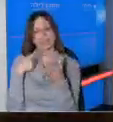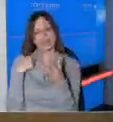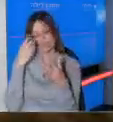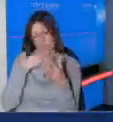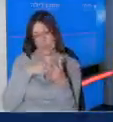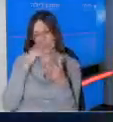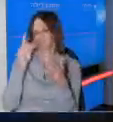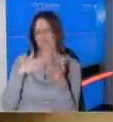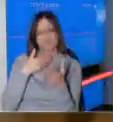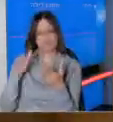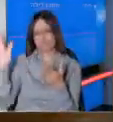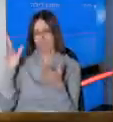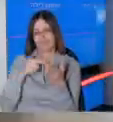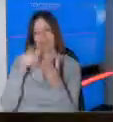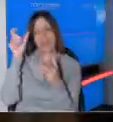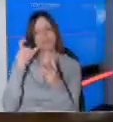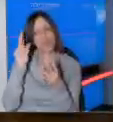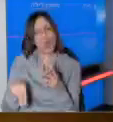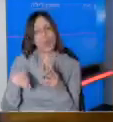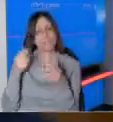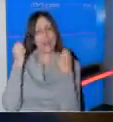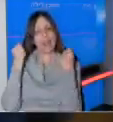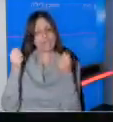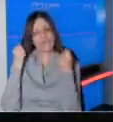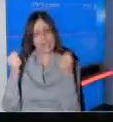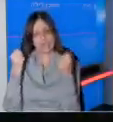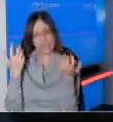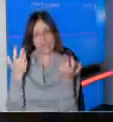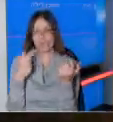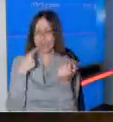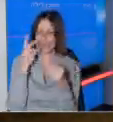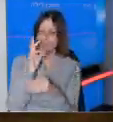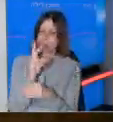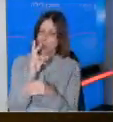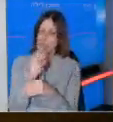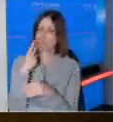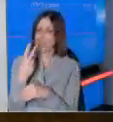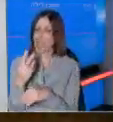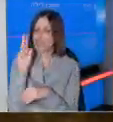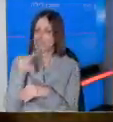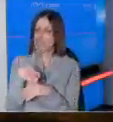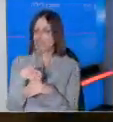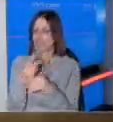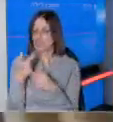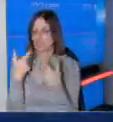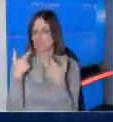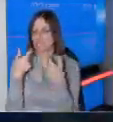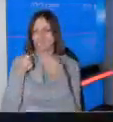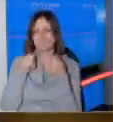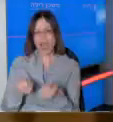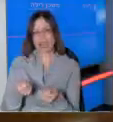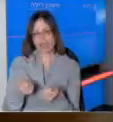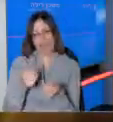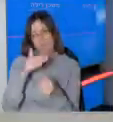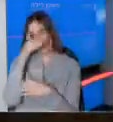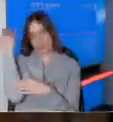לגמרי מחוץ למשחק, כי אנשים יכולים להפגין. ועוד פעם, ונקרא, בואו נגיד את זה בזהות, נראה שיש עקיפת